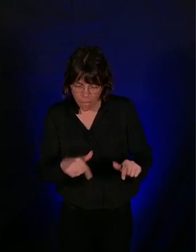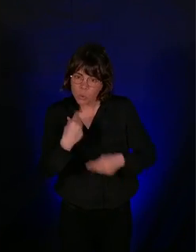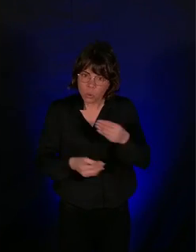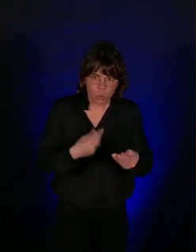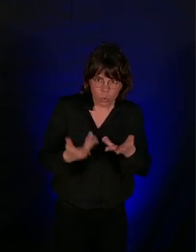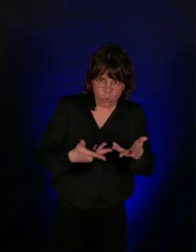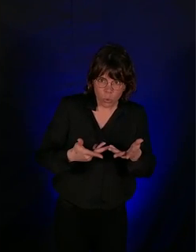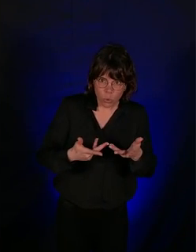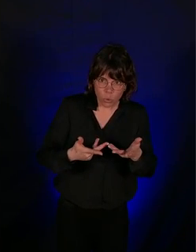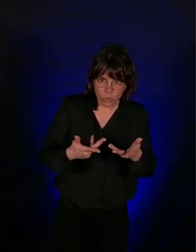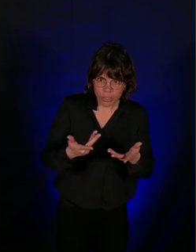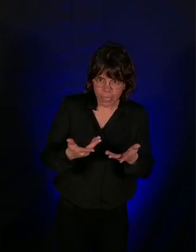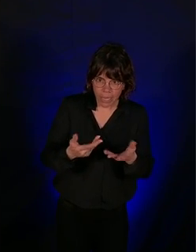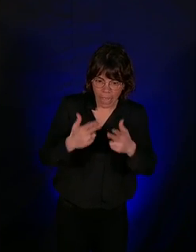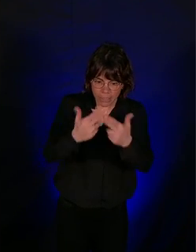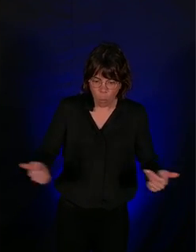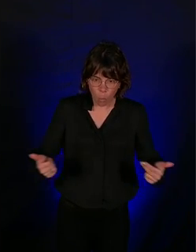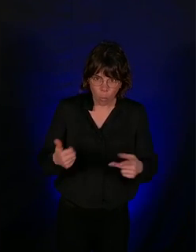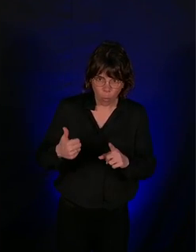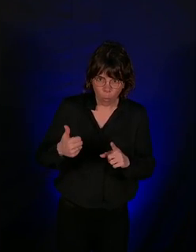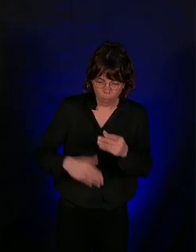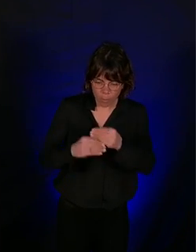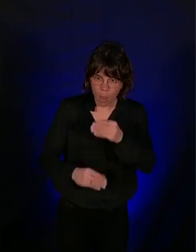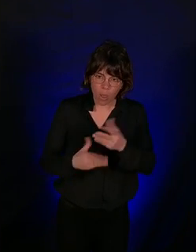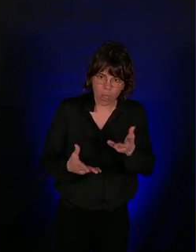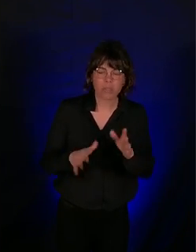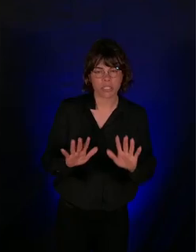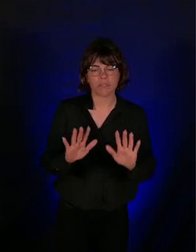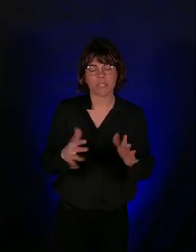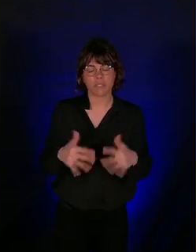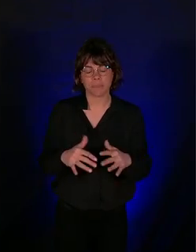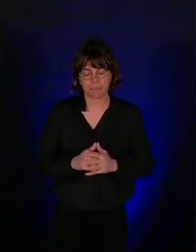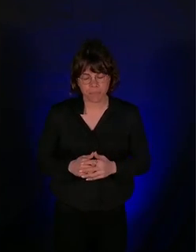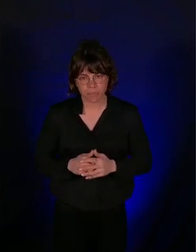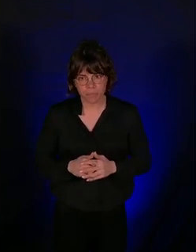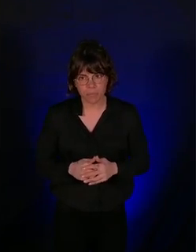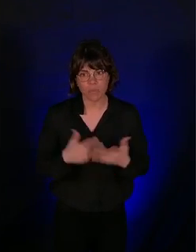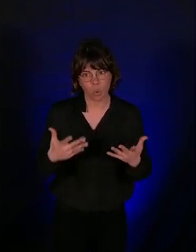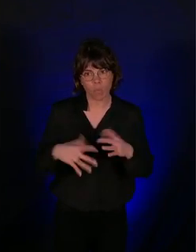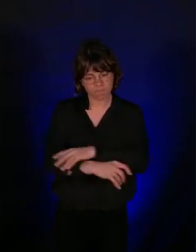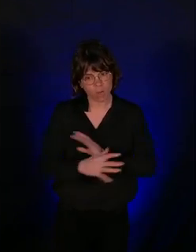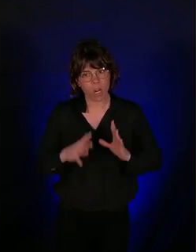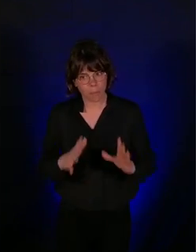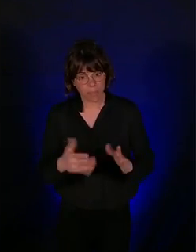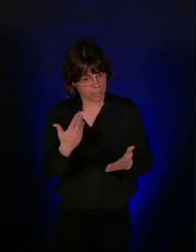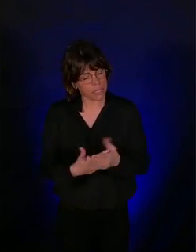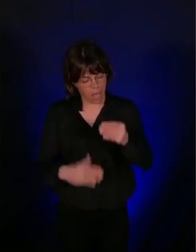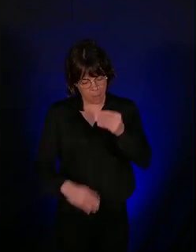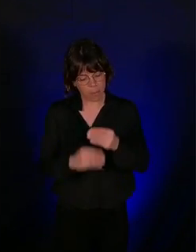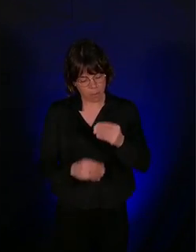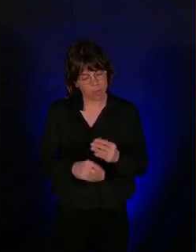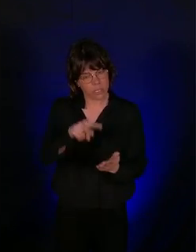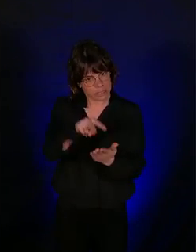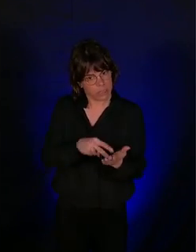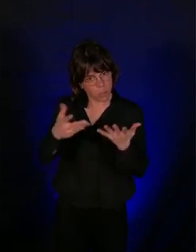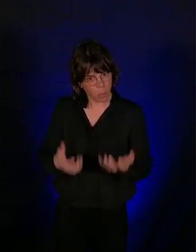c'est c'est c'est le préambule à l'amendement ça j'ai fini j'ai fini j'ai fini OK avengement d'ailleurs c'est mon amendement je vais vous le lire si